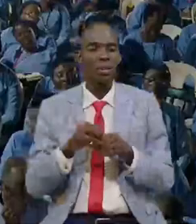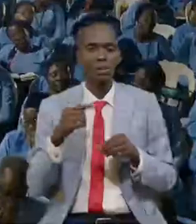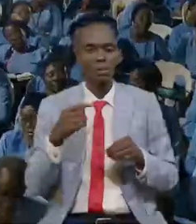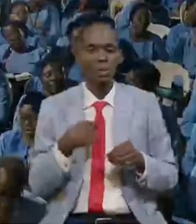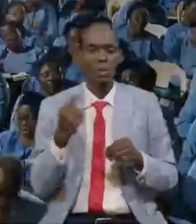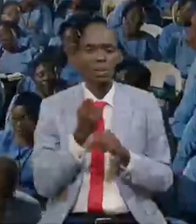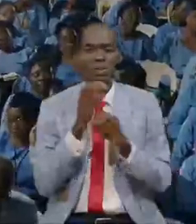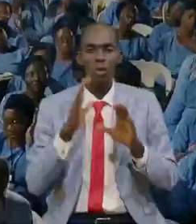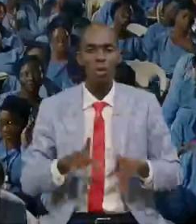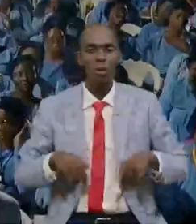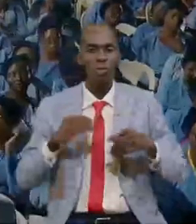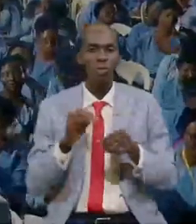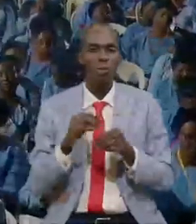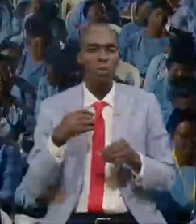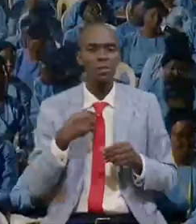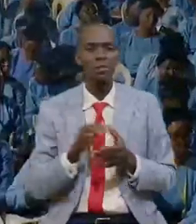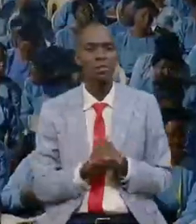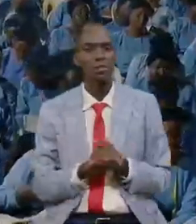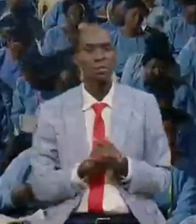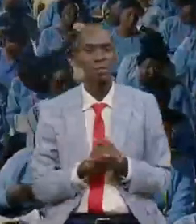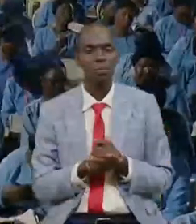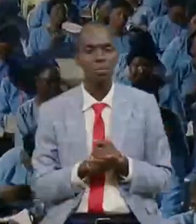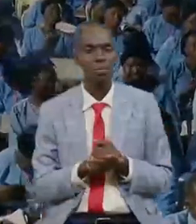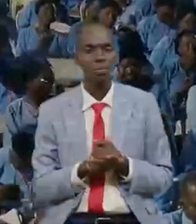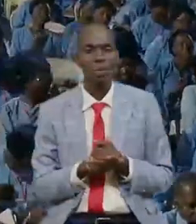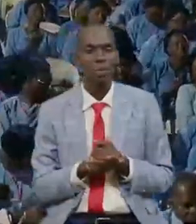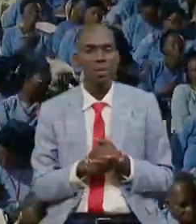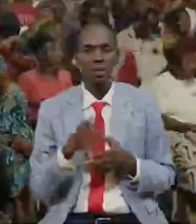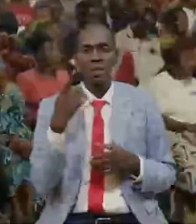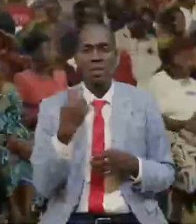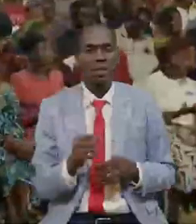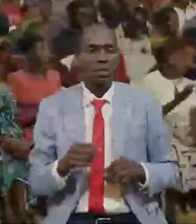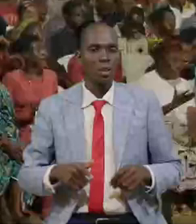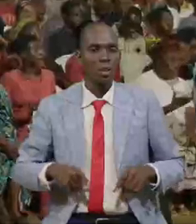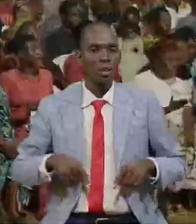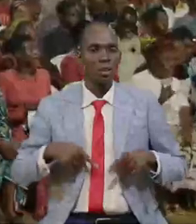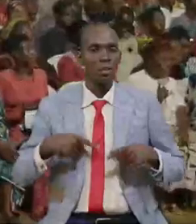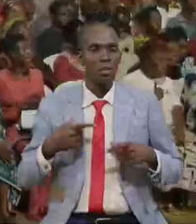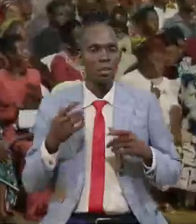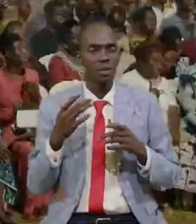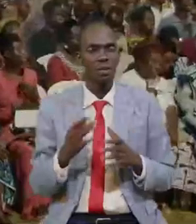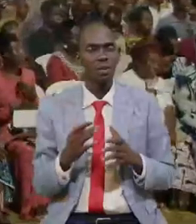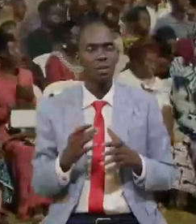cela. Le Sauveur vit en moi. Le Libérateur vit en moi.